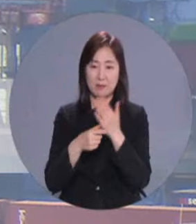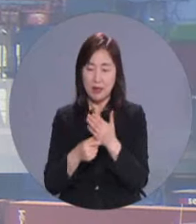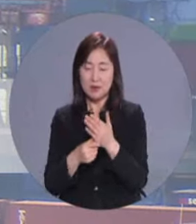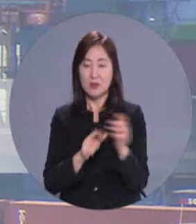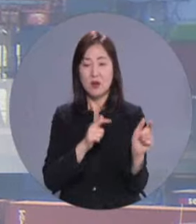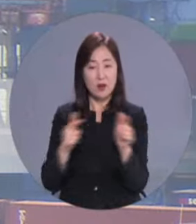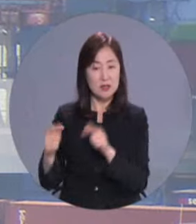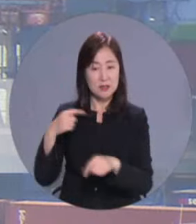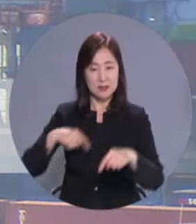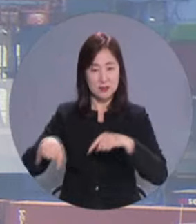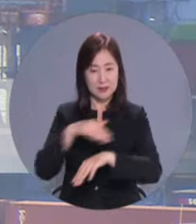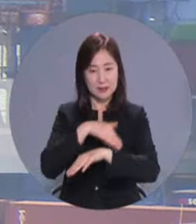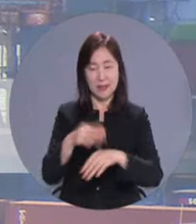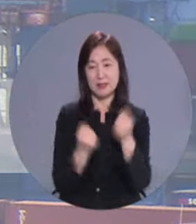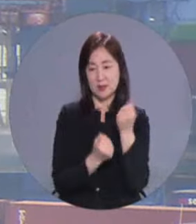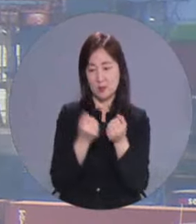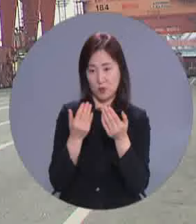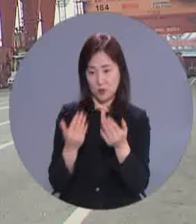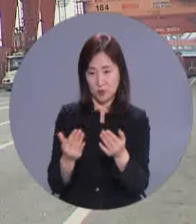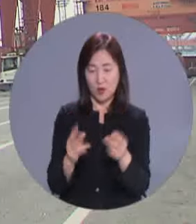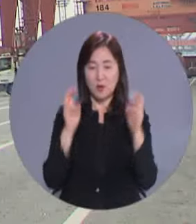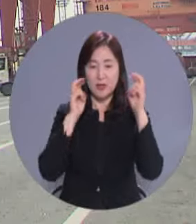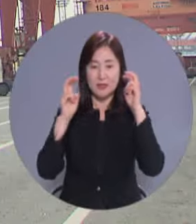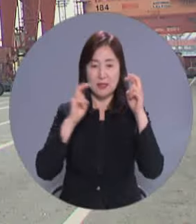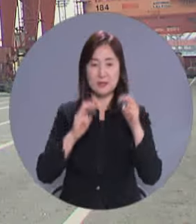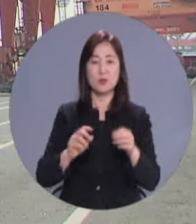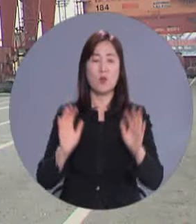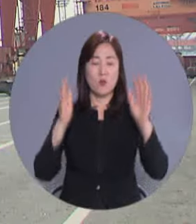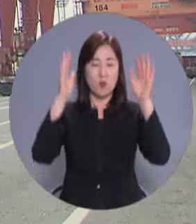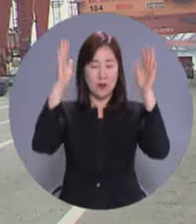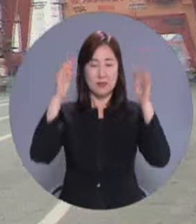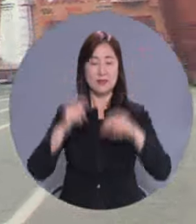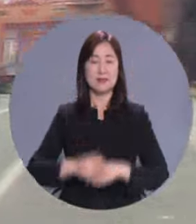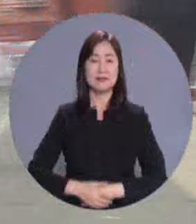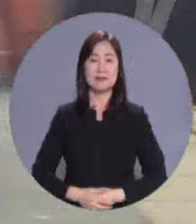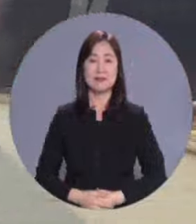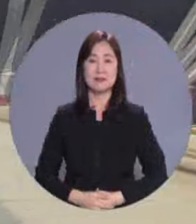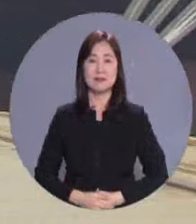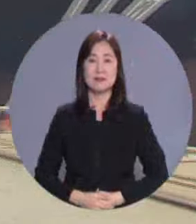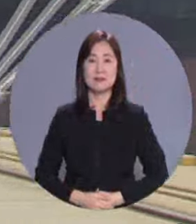정책에 대한 안내가 이어져 참여 기업들로부터 큰 호응을